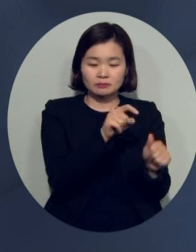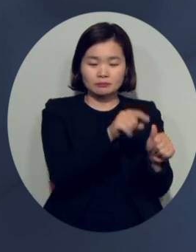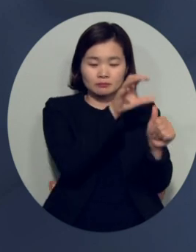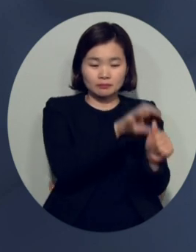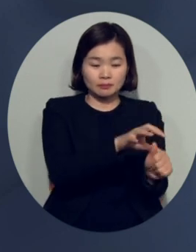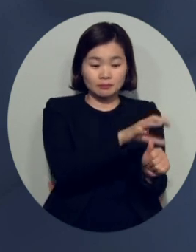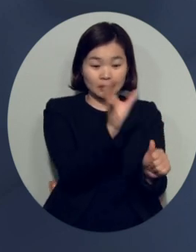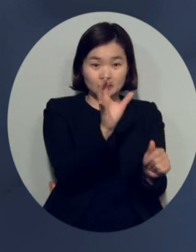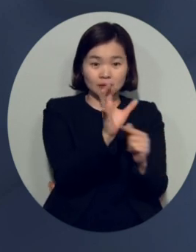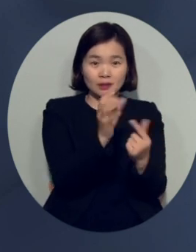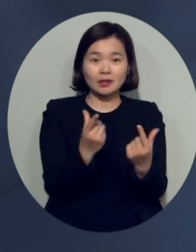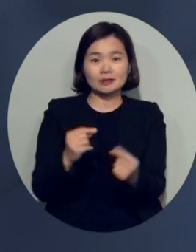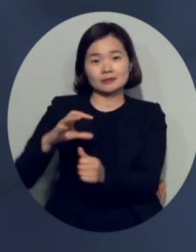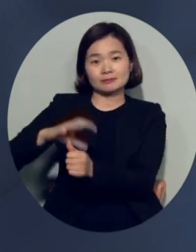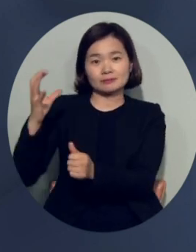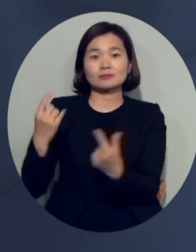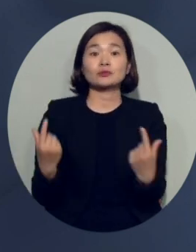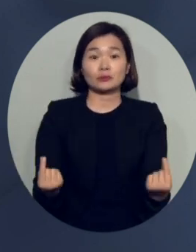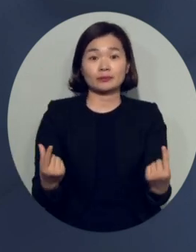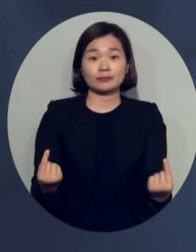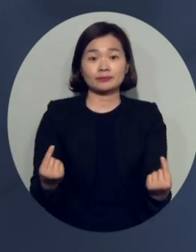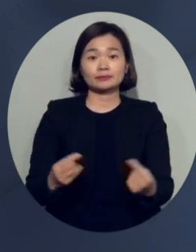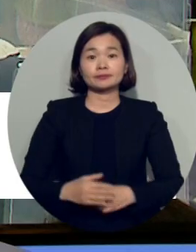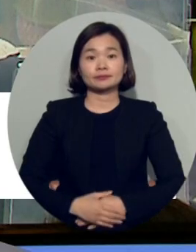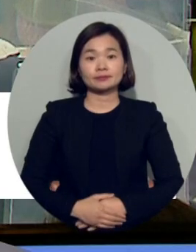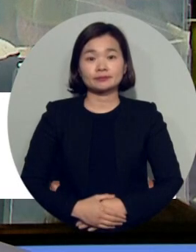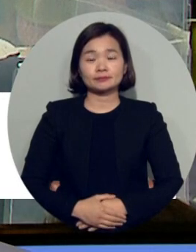격리 해제 때 함께 해제합니다.